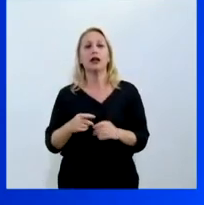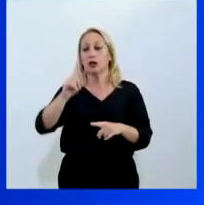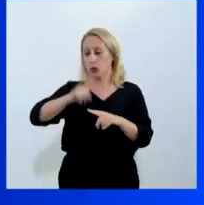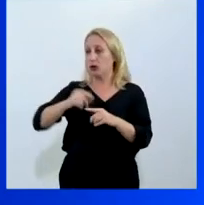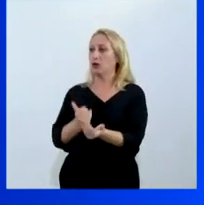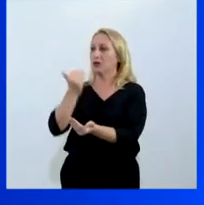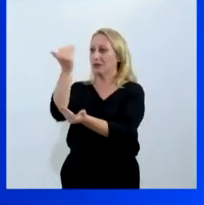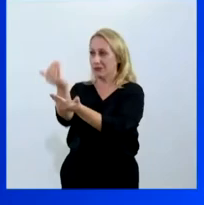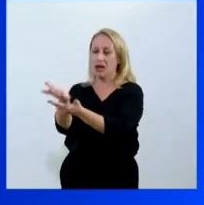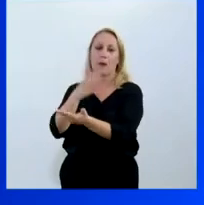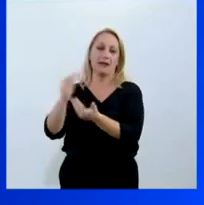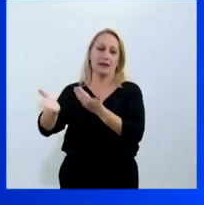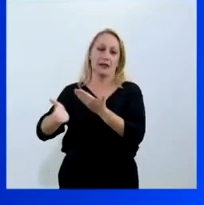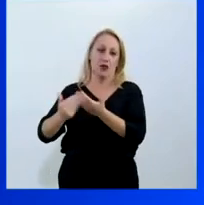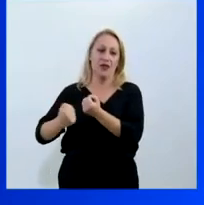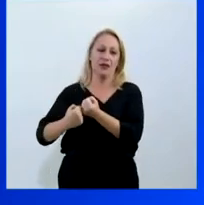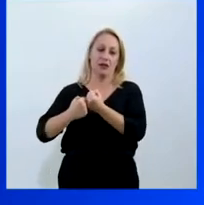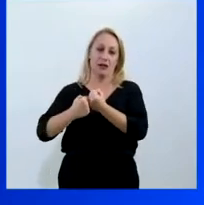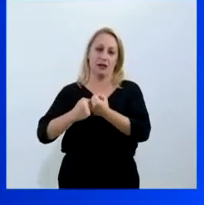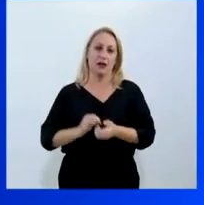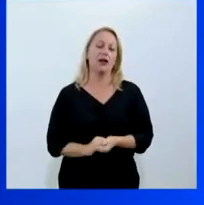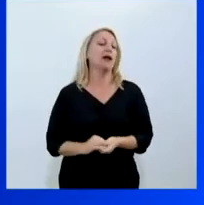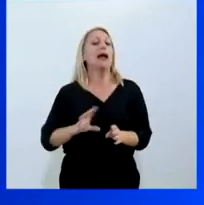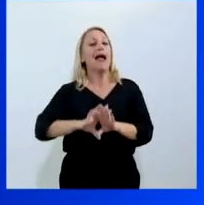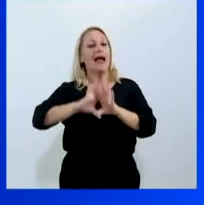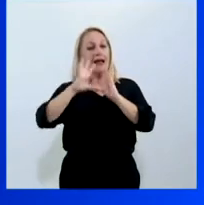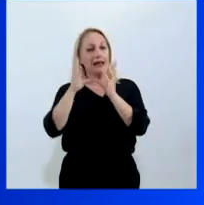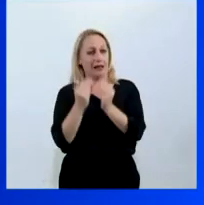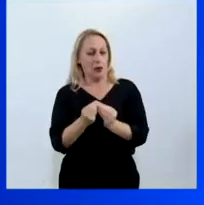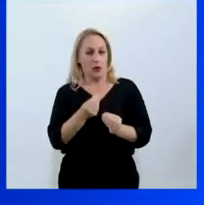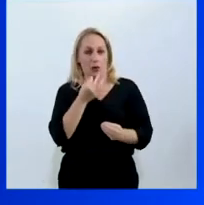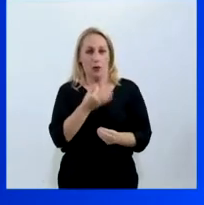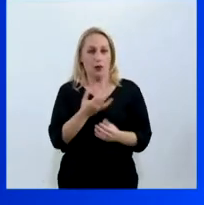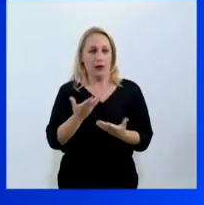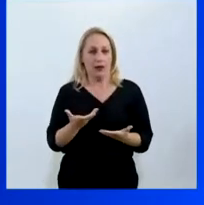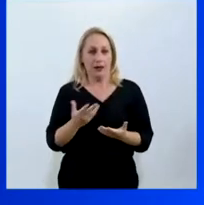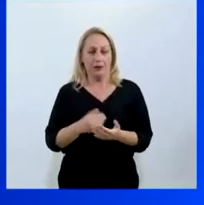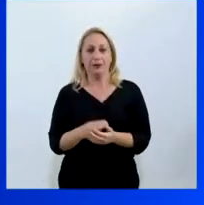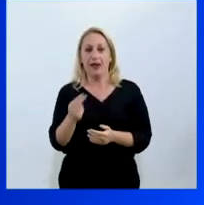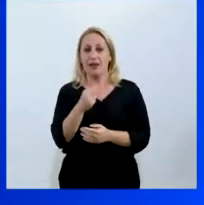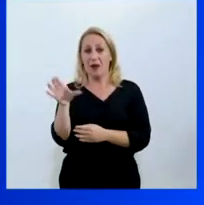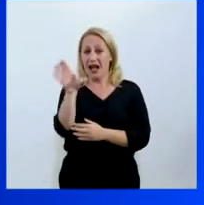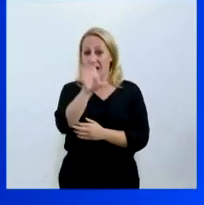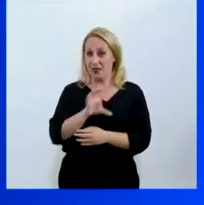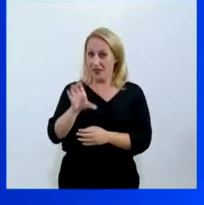αίτημα. Όμως να πω και κάτι γενικότερο. Η αποκατάσταση